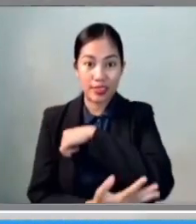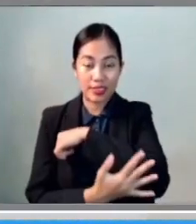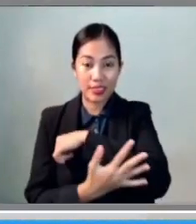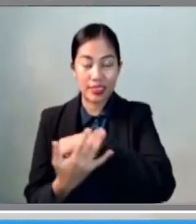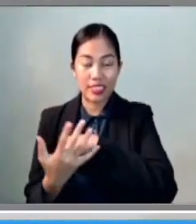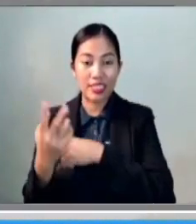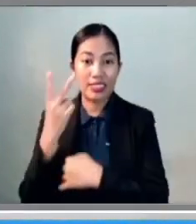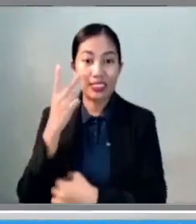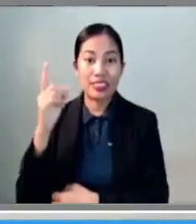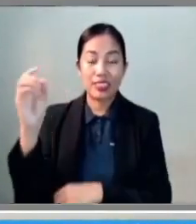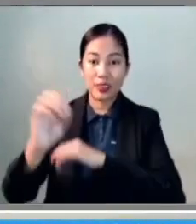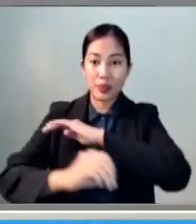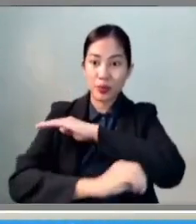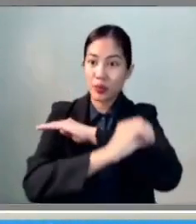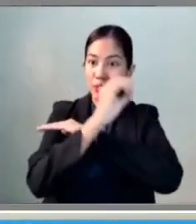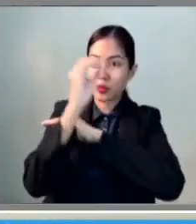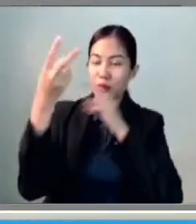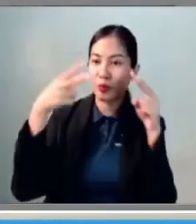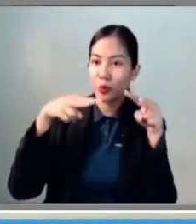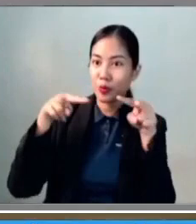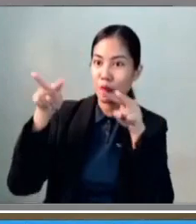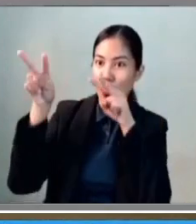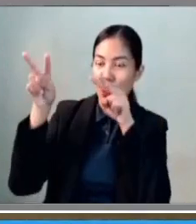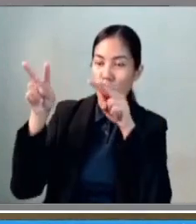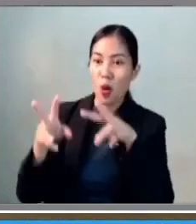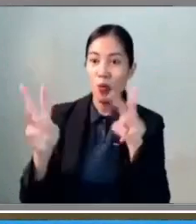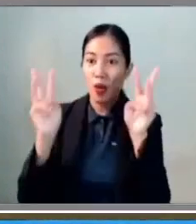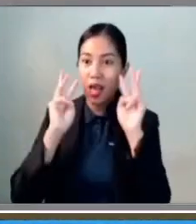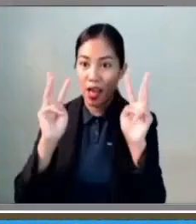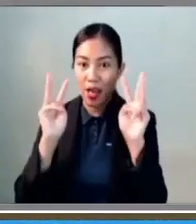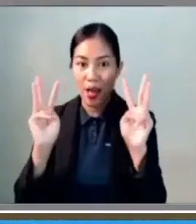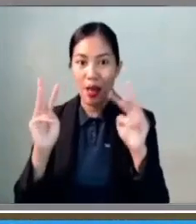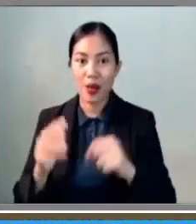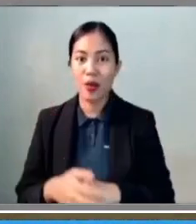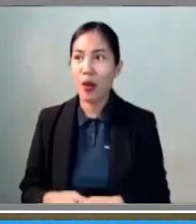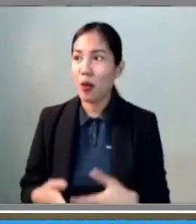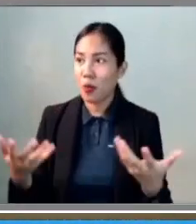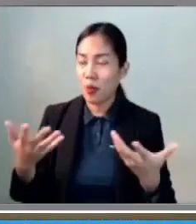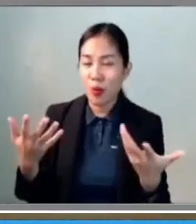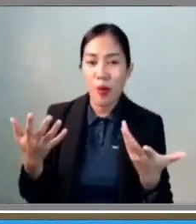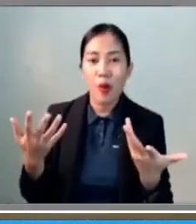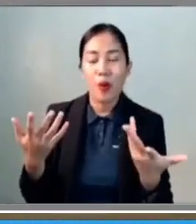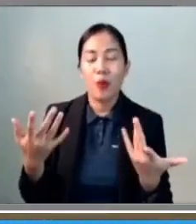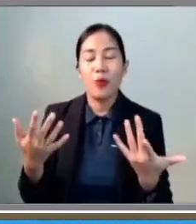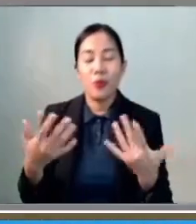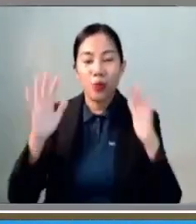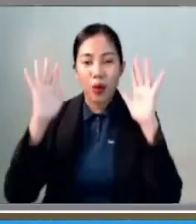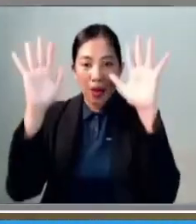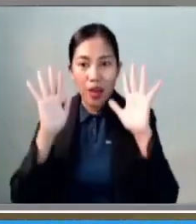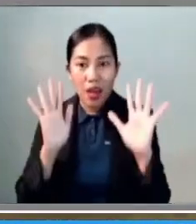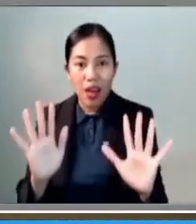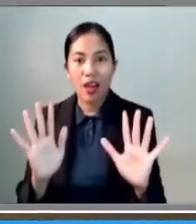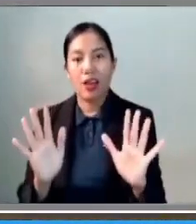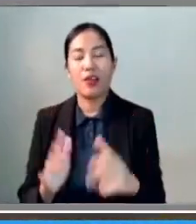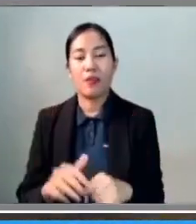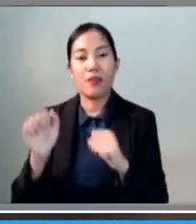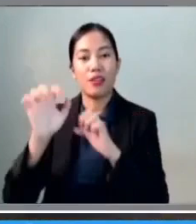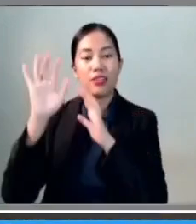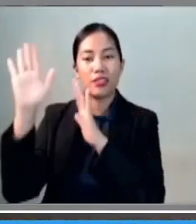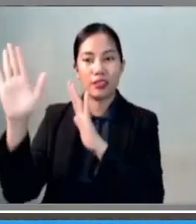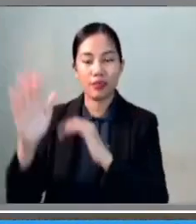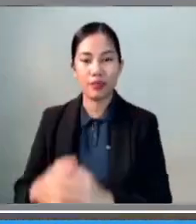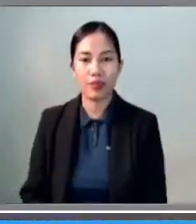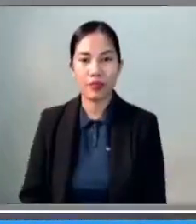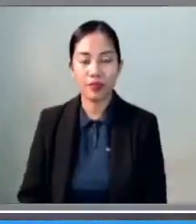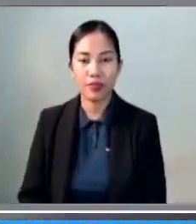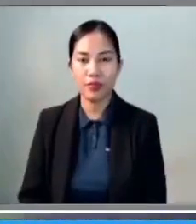yung view. So lagi na siyang wow, lagi na siya, mountain mama. Yay! Good job, Luan! At kahit ilang beses